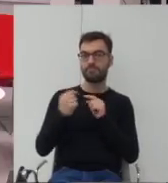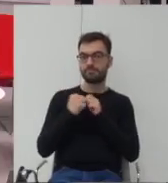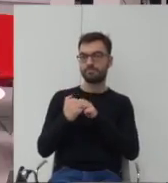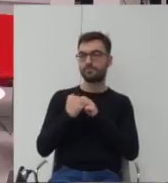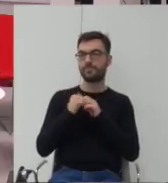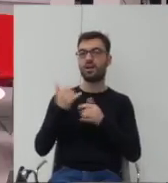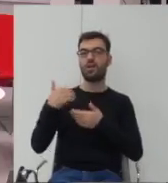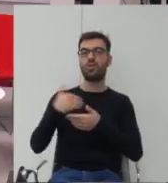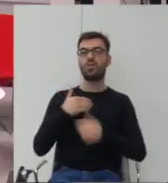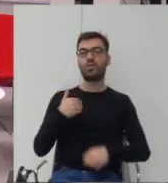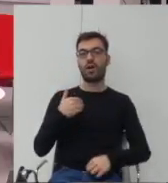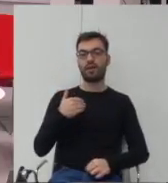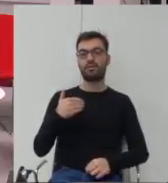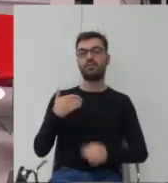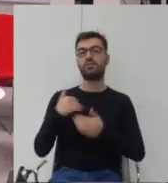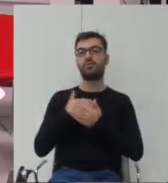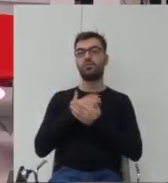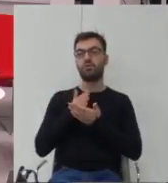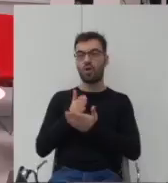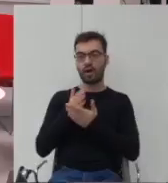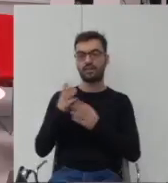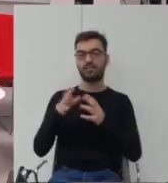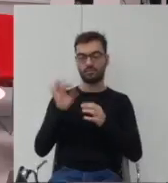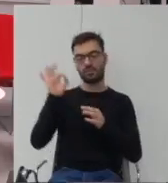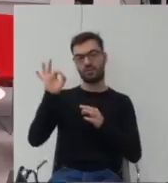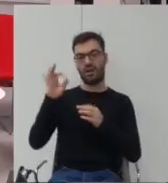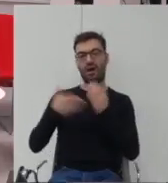jako doradcy w kwestii rozszerzenia